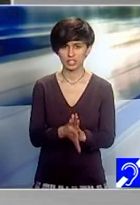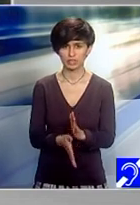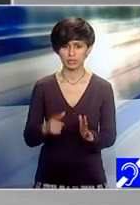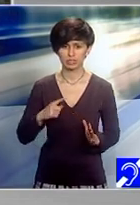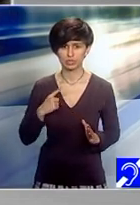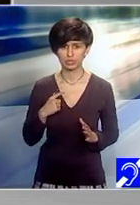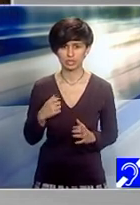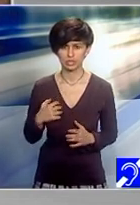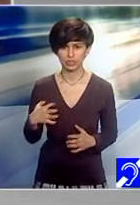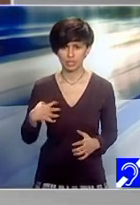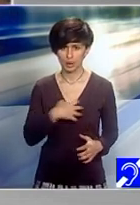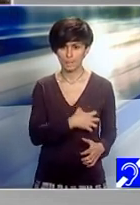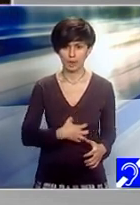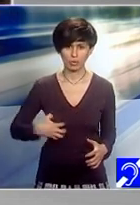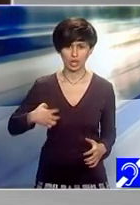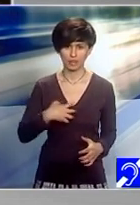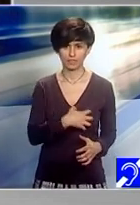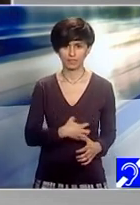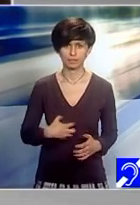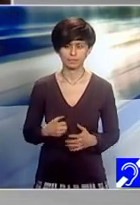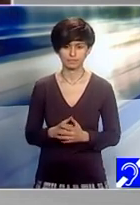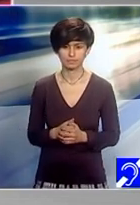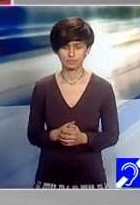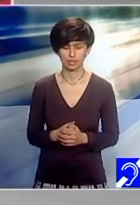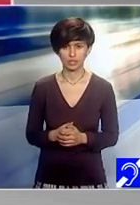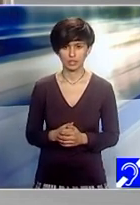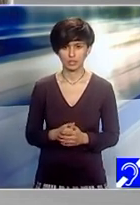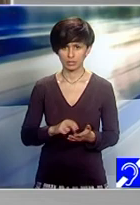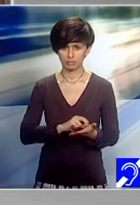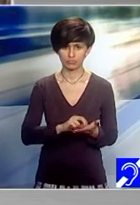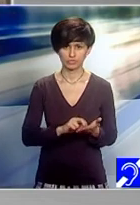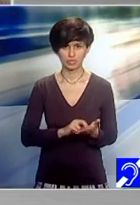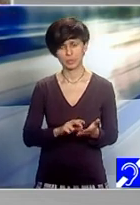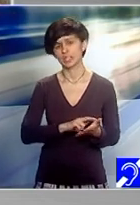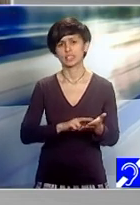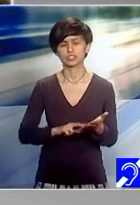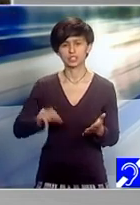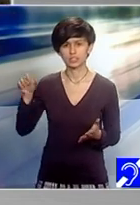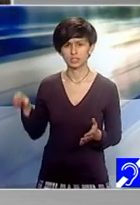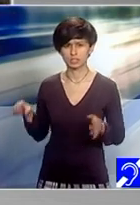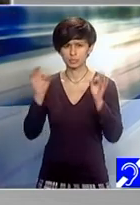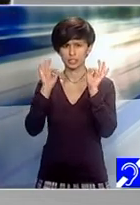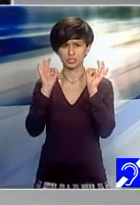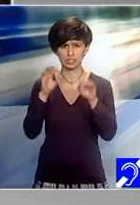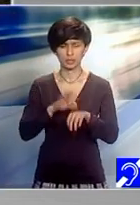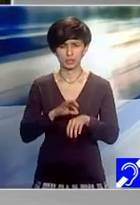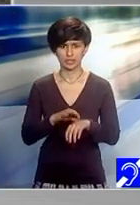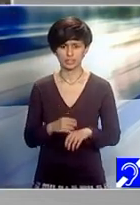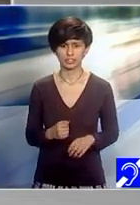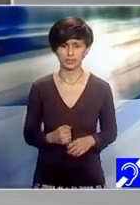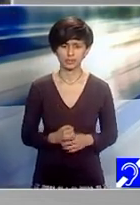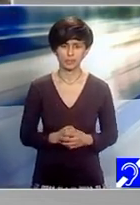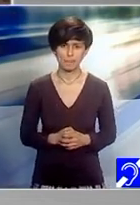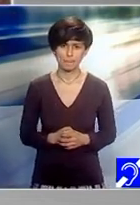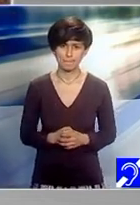este o dublă examinare, filmele de screening le citesc doi radiologi și în caz de suspiciune vine o a treia citire, se numește arbitraj, destul